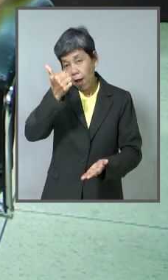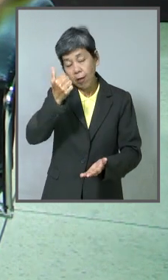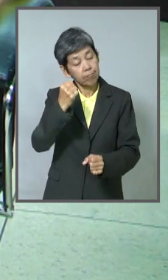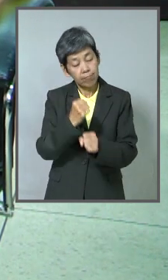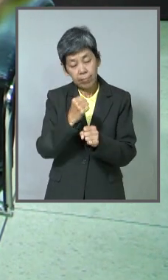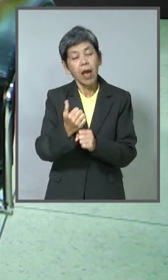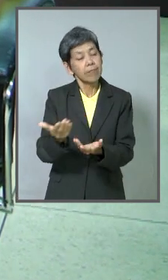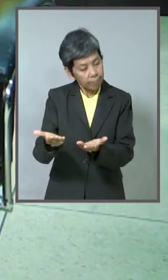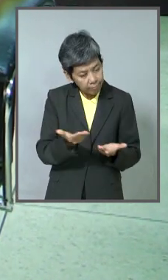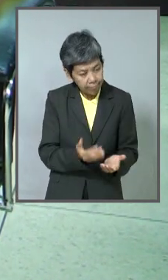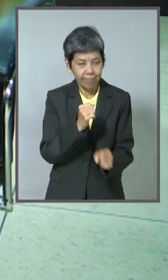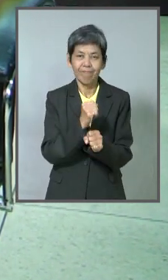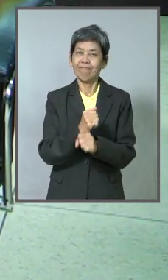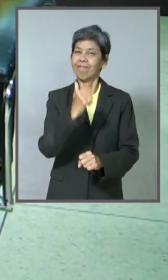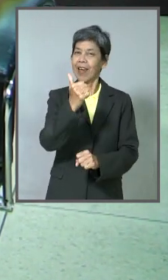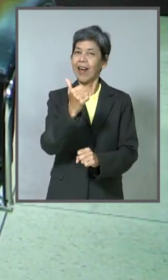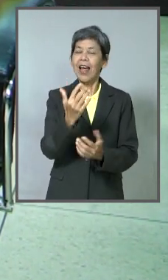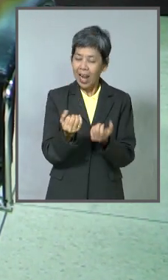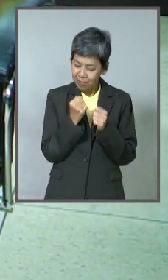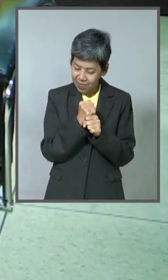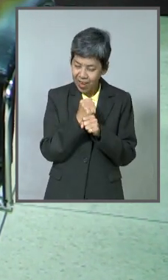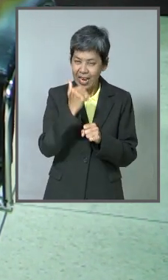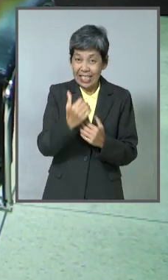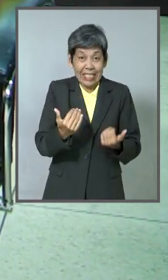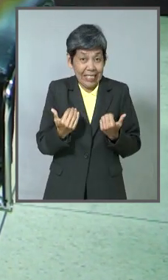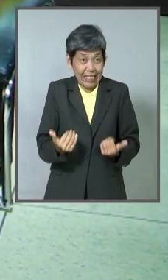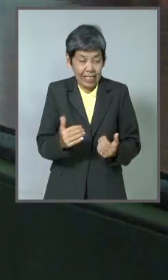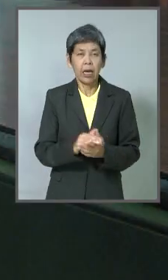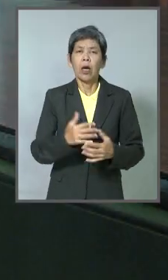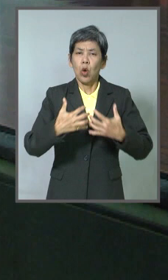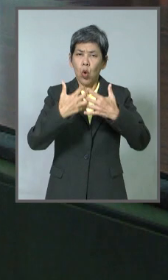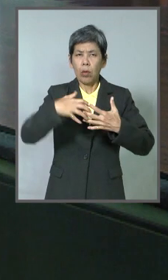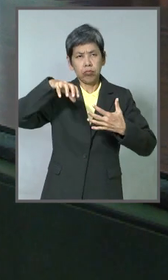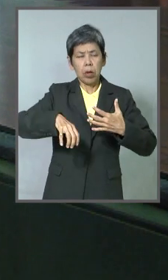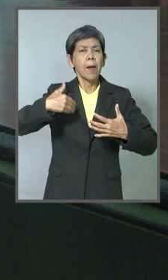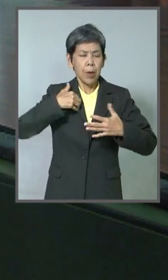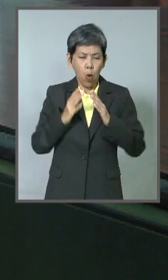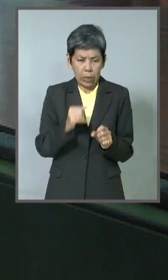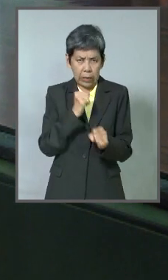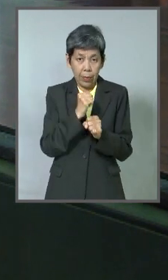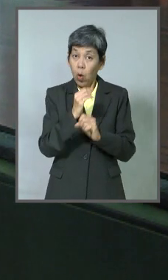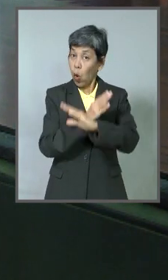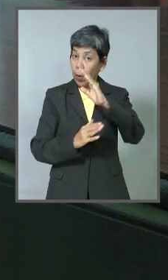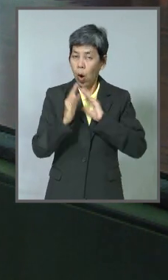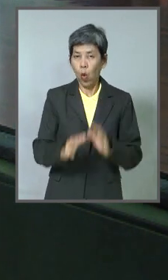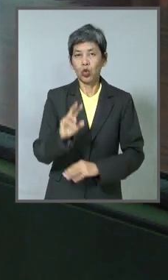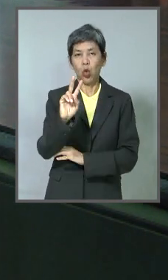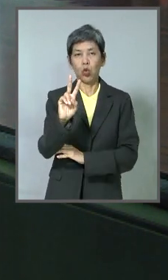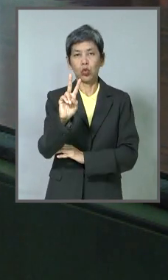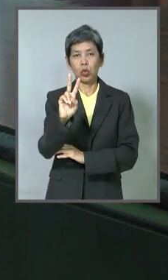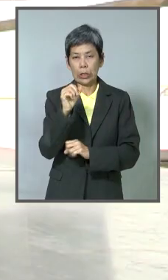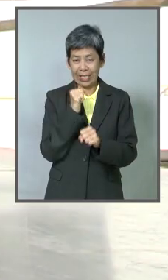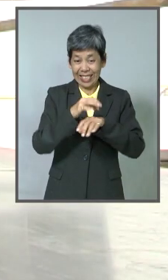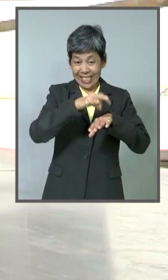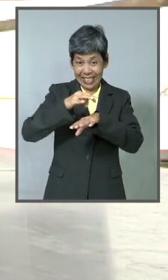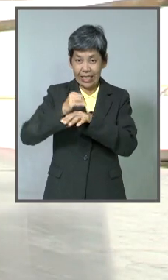มีข้อจำกัดในเรื่องนี้เลยนะครับยินดีที่จะรับเข้าทำงานณตอนนี้ทางโรงงานมีพนักงานผู้พิ